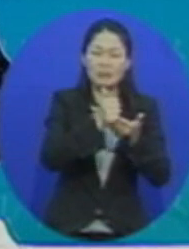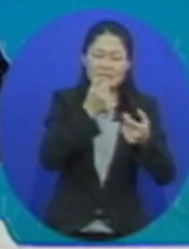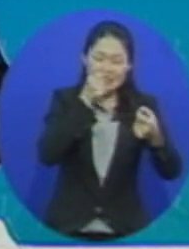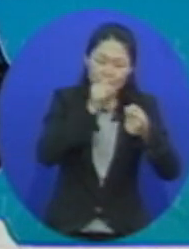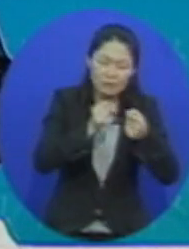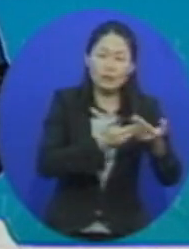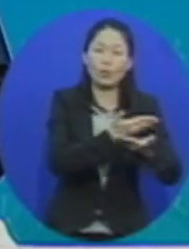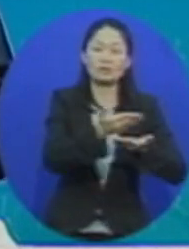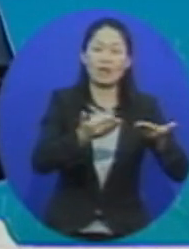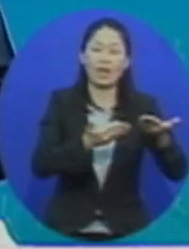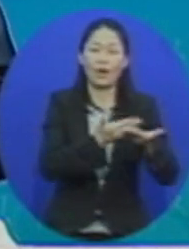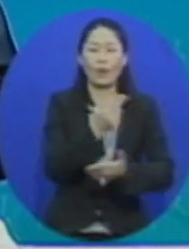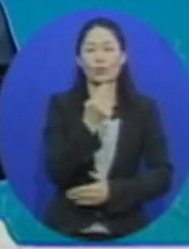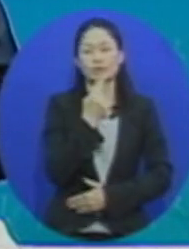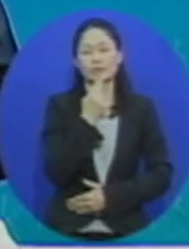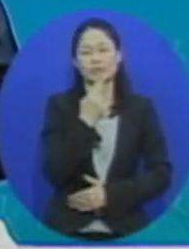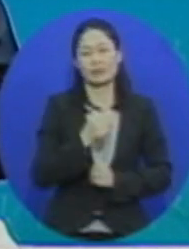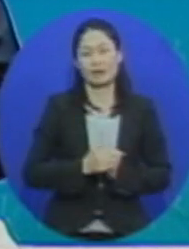것은 없었어요